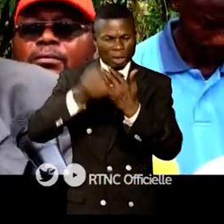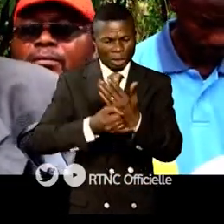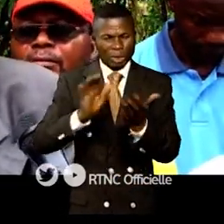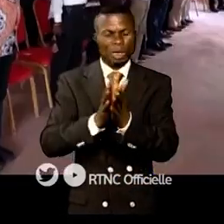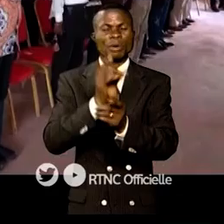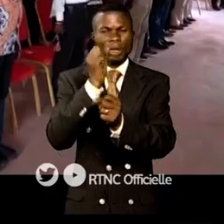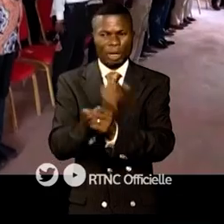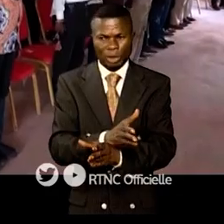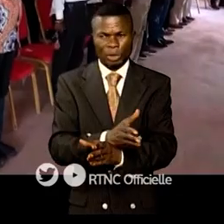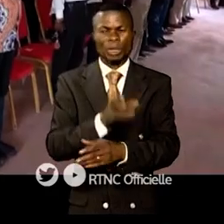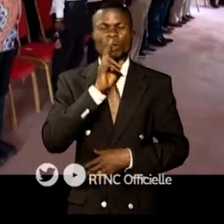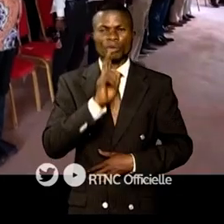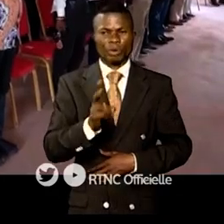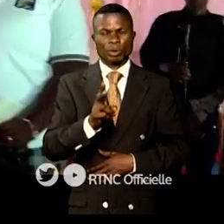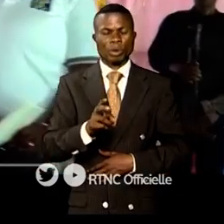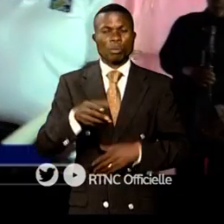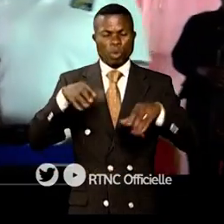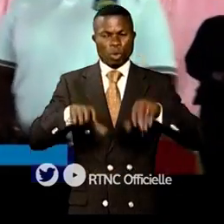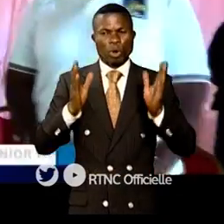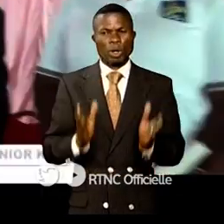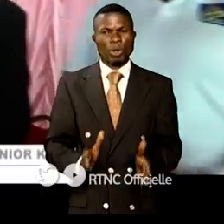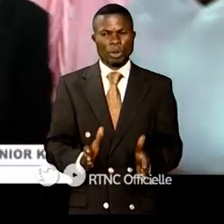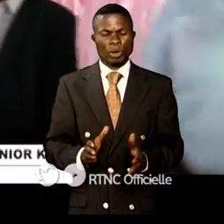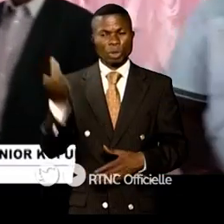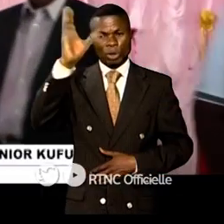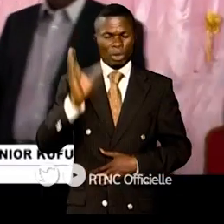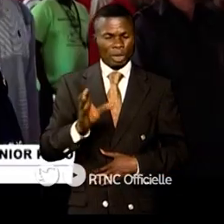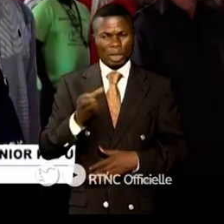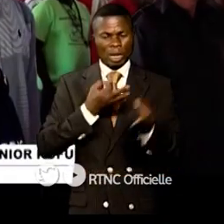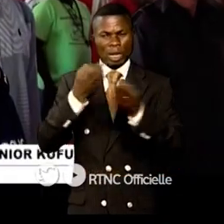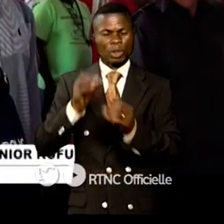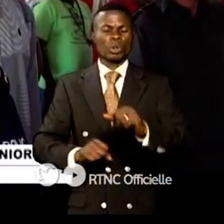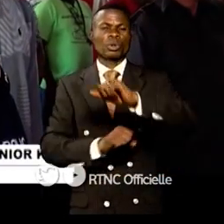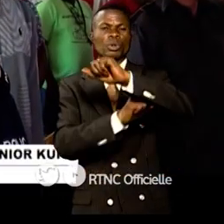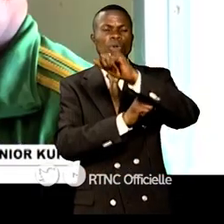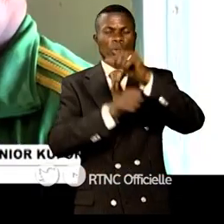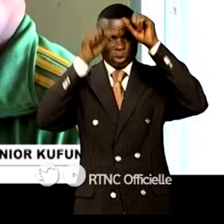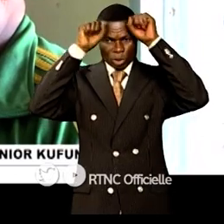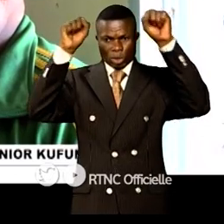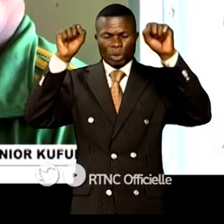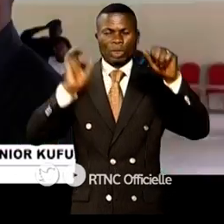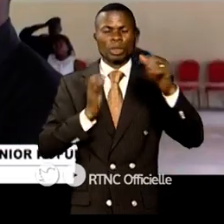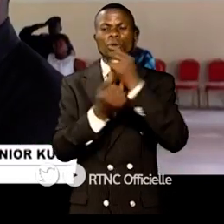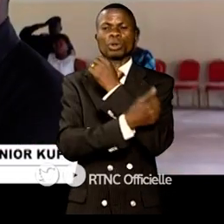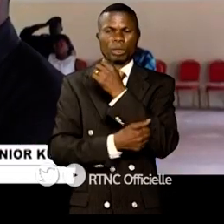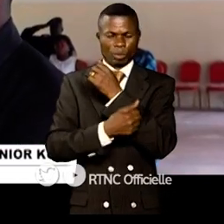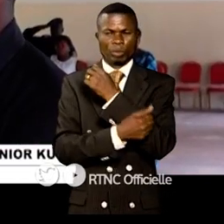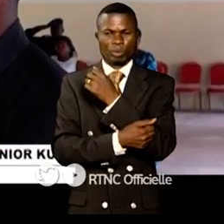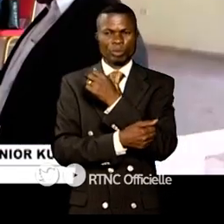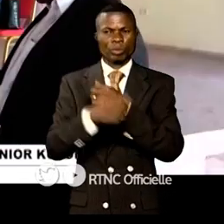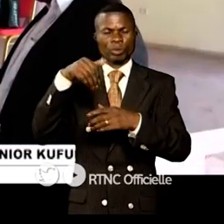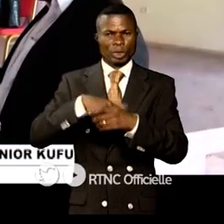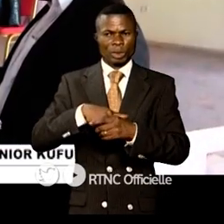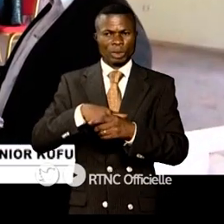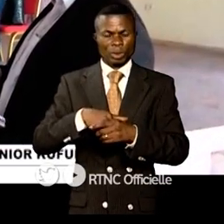puissent aboutir. Pour les Né-Congo, c'est là une manière de traduire leur accompagnement au chef de l'État Félix-Antoine Tshisekedi dans